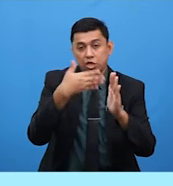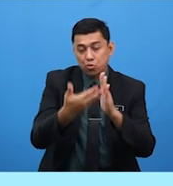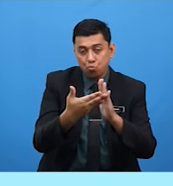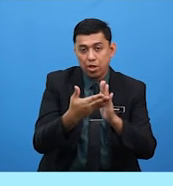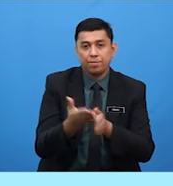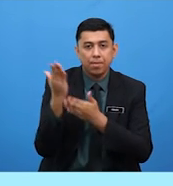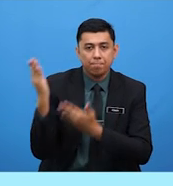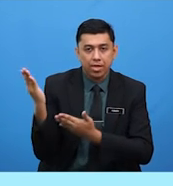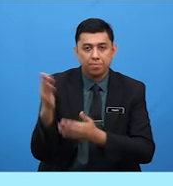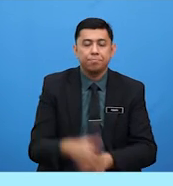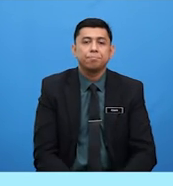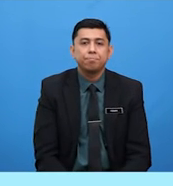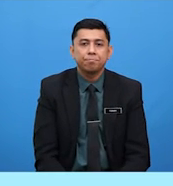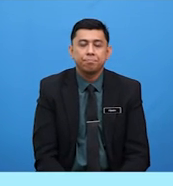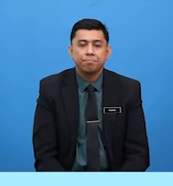telah dipaparkan.